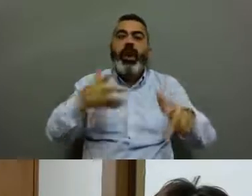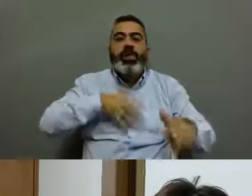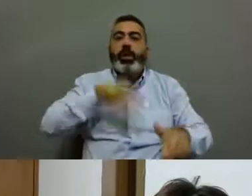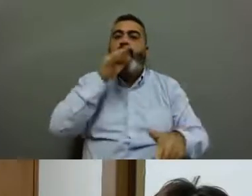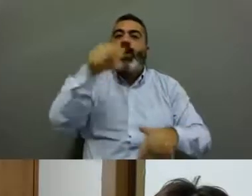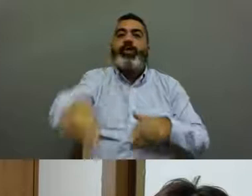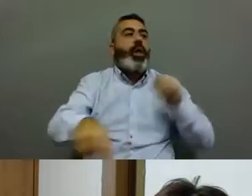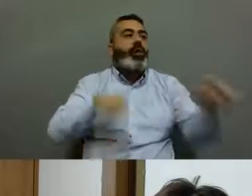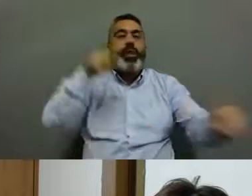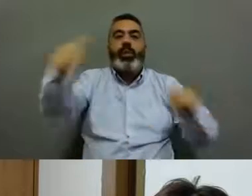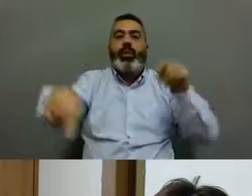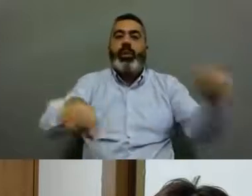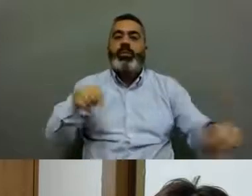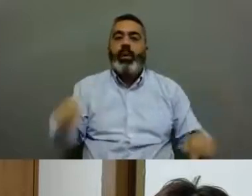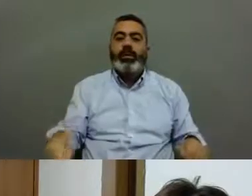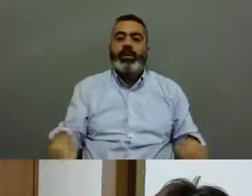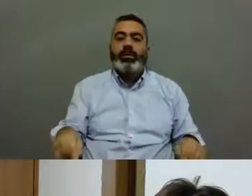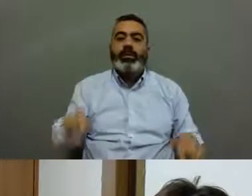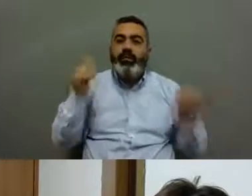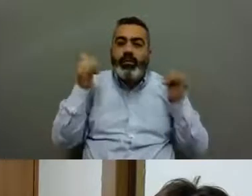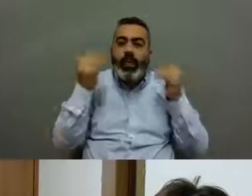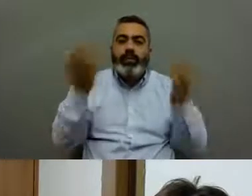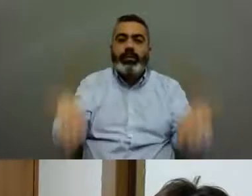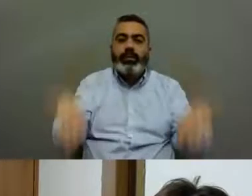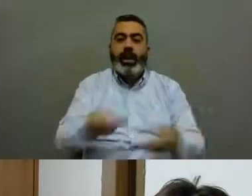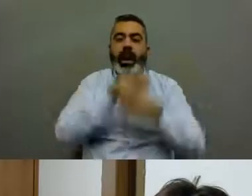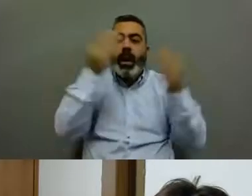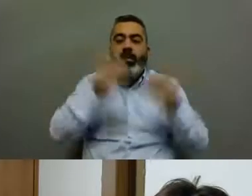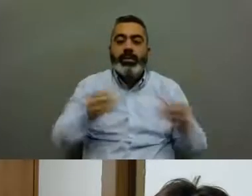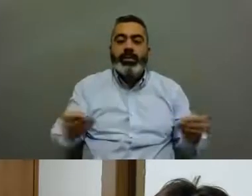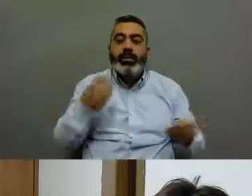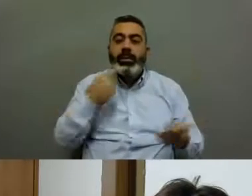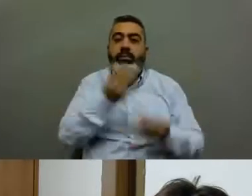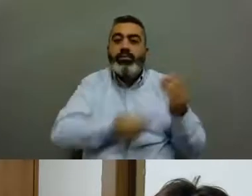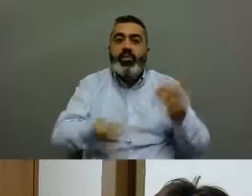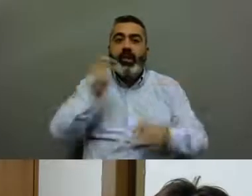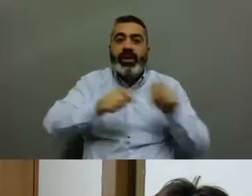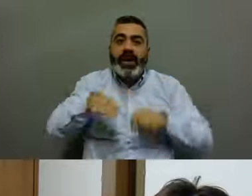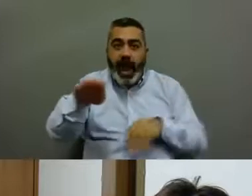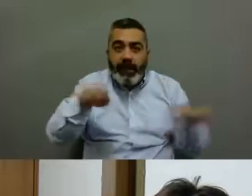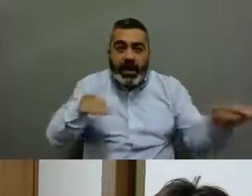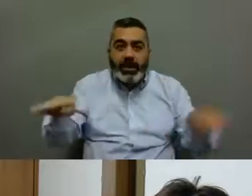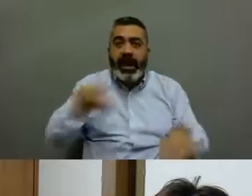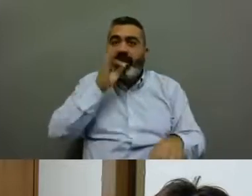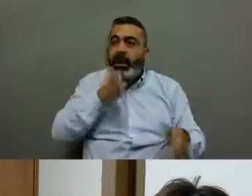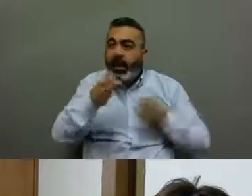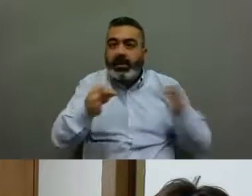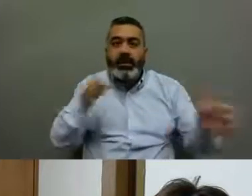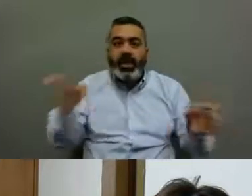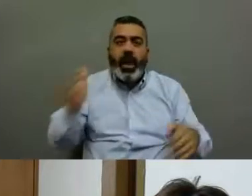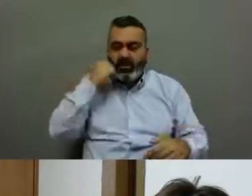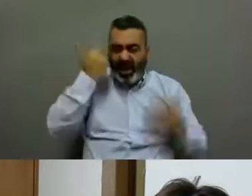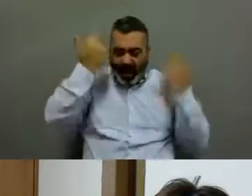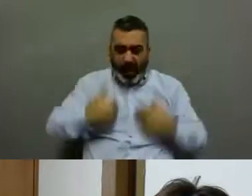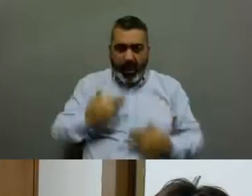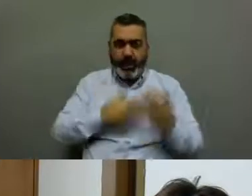καφετέρειες, να κάνουν τη βόλτα τους, με αποτέλεσμα να δημιουργηθούν ακόμα περισσότερες γράμμες στις καφετέρειες και αυτοί οι άνθρωποι πλέον να μην τρέπονται για την αναπηρία